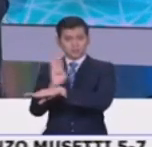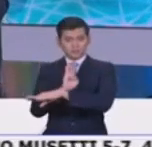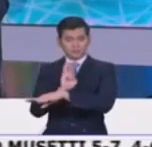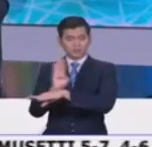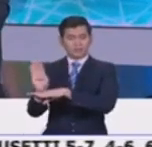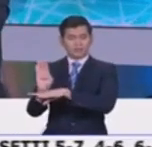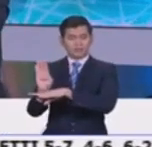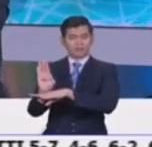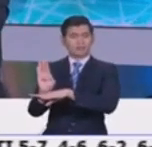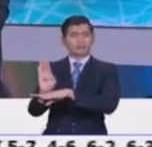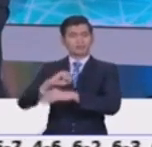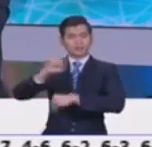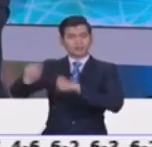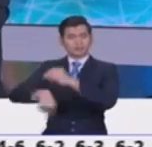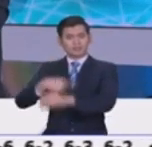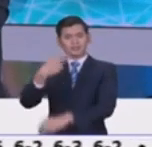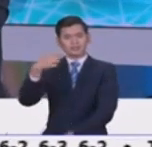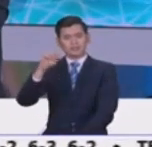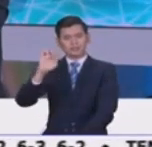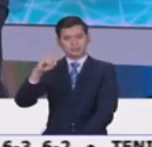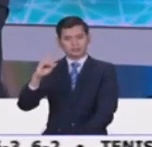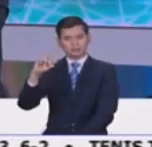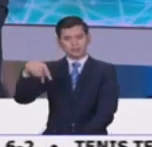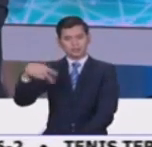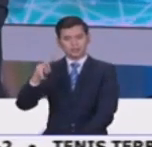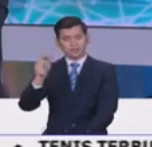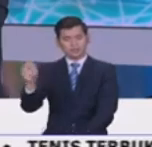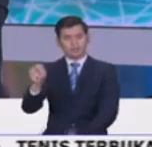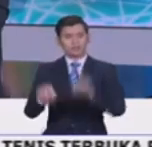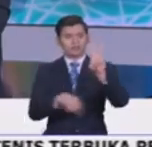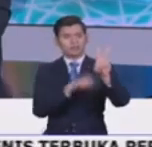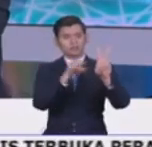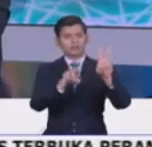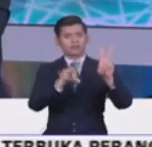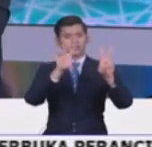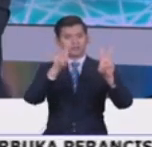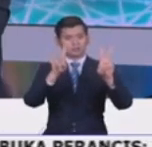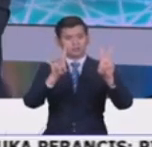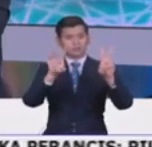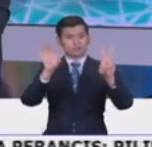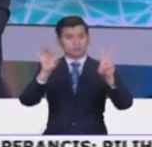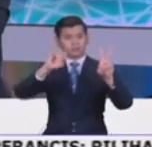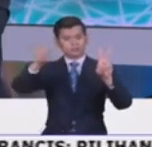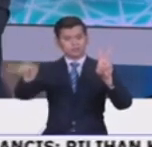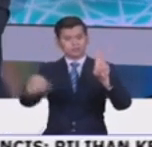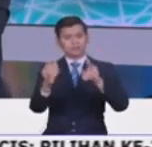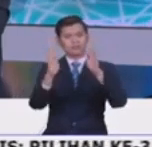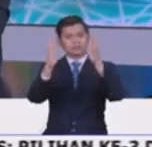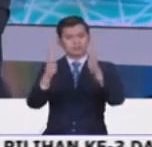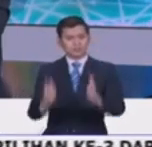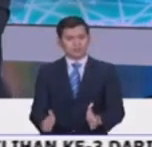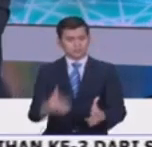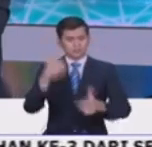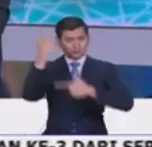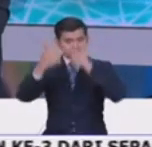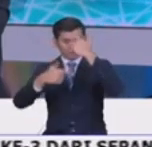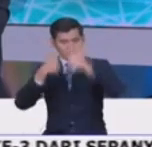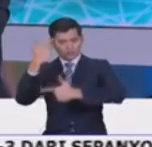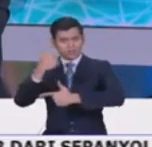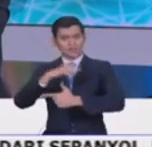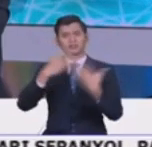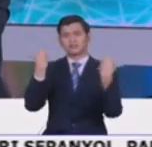Seri Alexander Nantalingi berkata seramai 2.79 juta pengunjung direkodkan. Selain hasil jualan